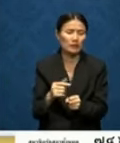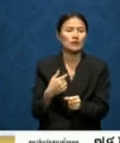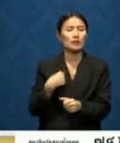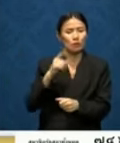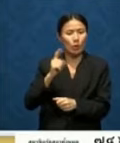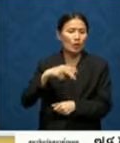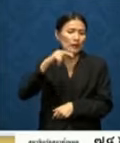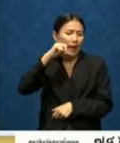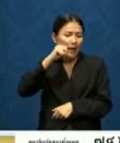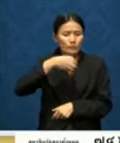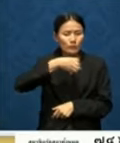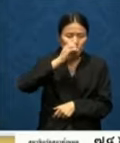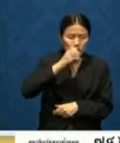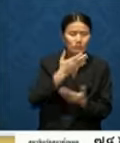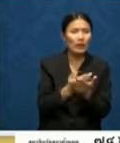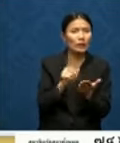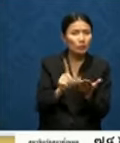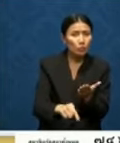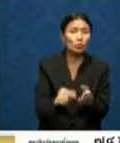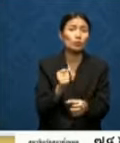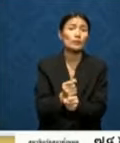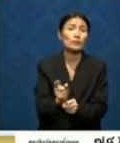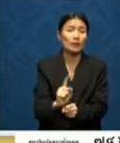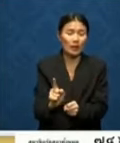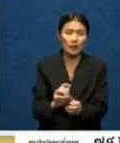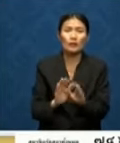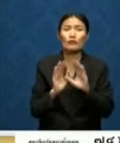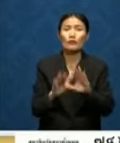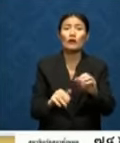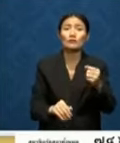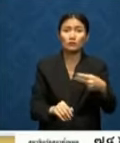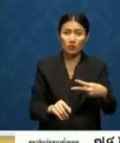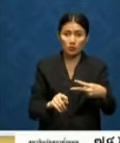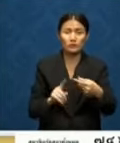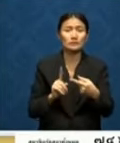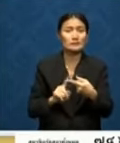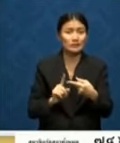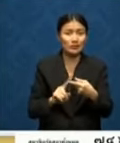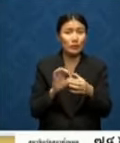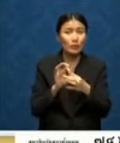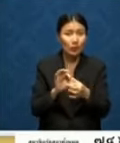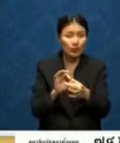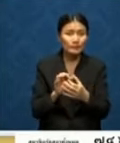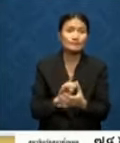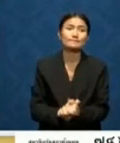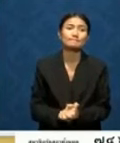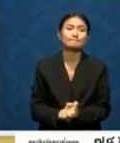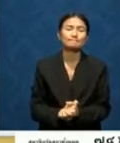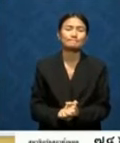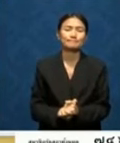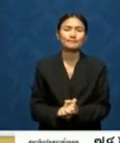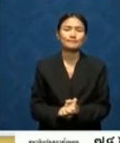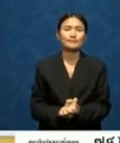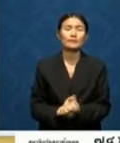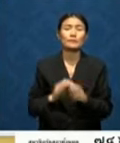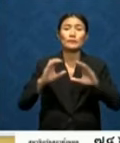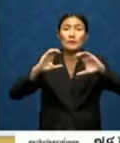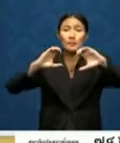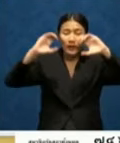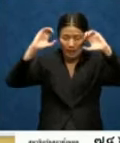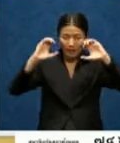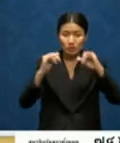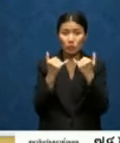กท่านประทานครั ผมเลยฝากไ้สองเรื่อง สิ่งสุดท้ายที่ผมกงวลนะครัขอเวลานิดนึงนะครับเรื่องที่รัฐบาล